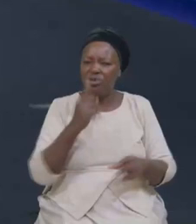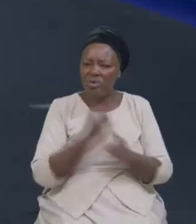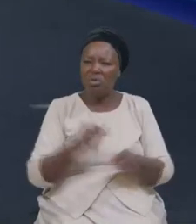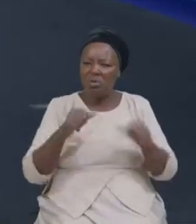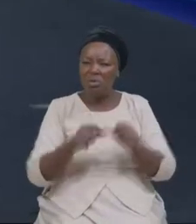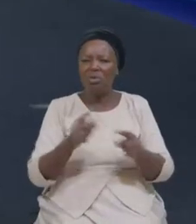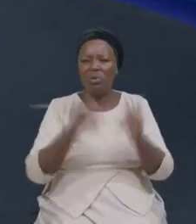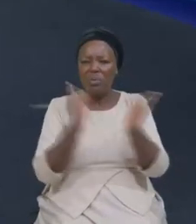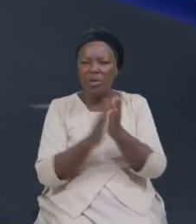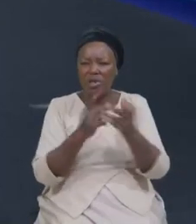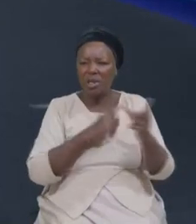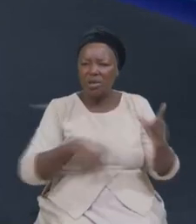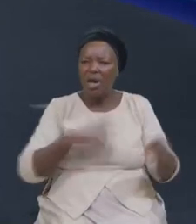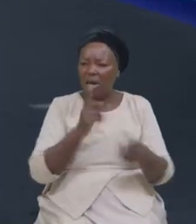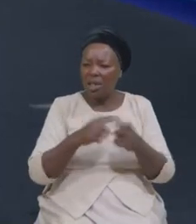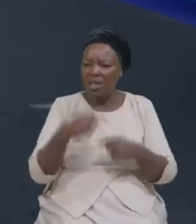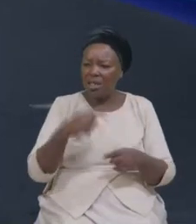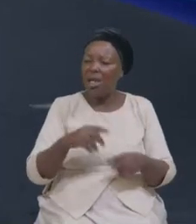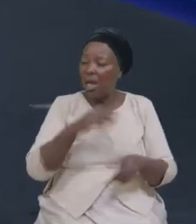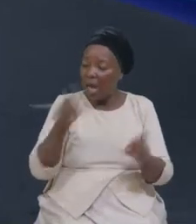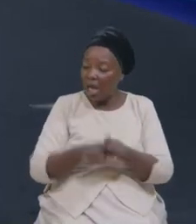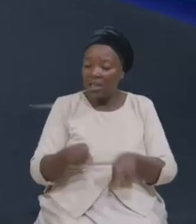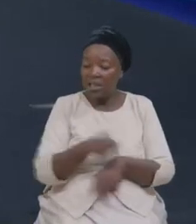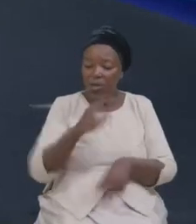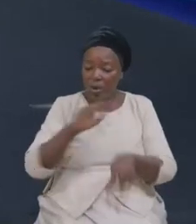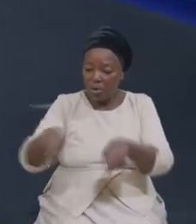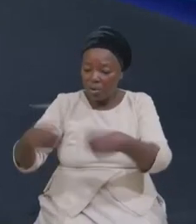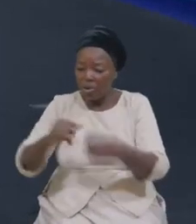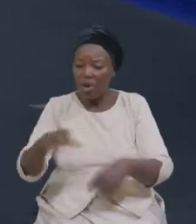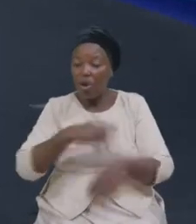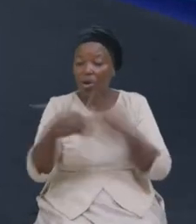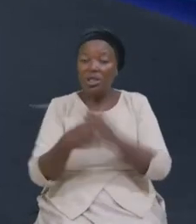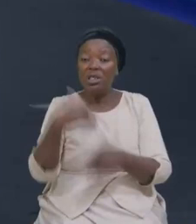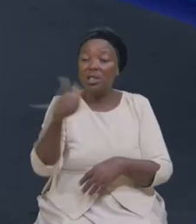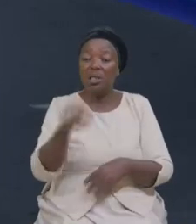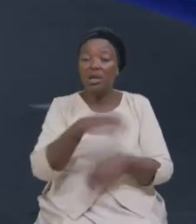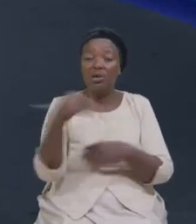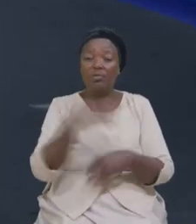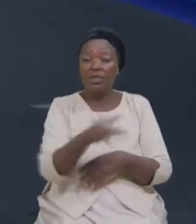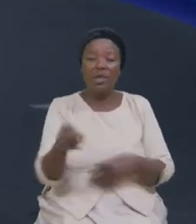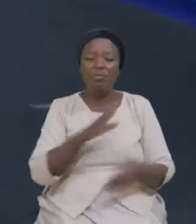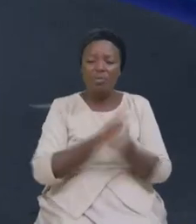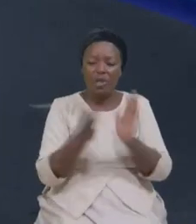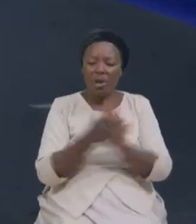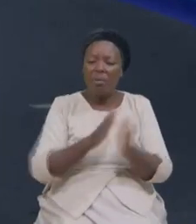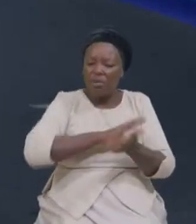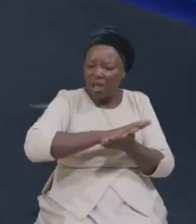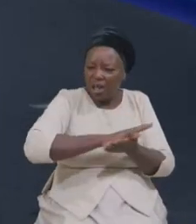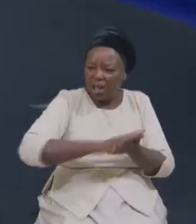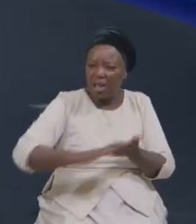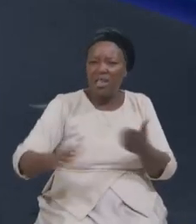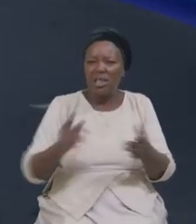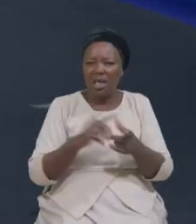allaient, tous les 10 furent guéris, sans exception. Ils furent totalement purifiés. Et un homme,